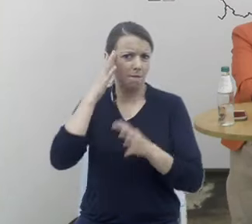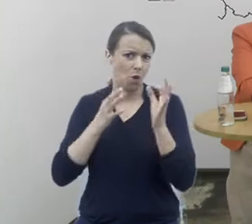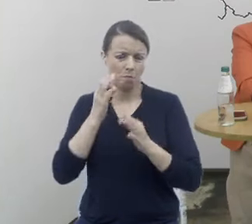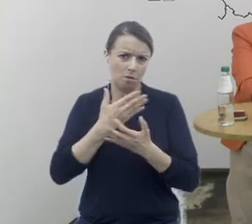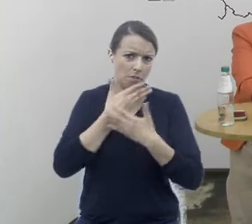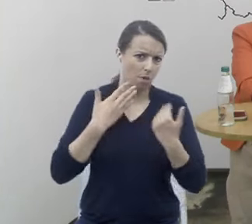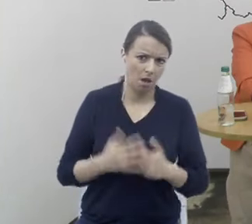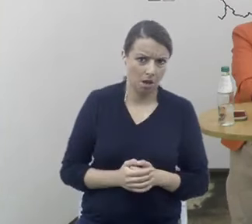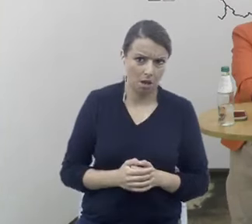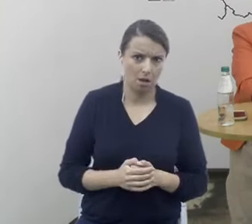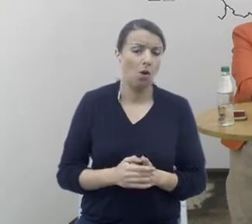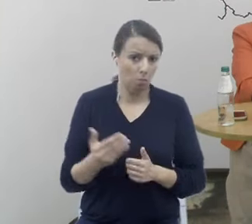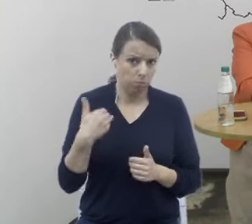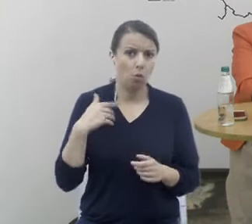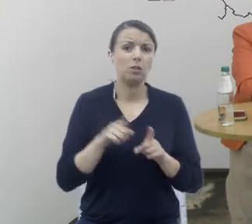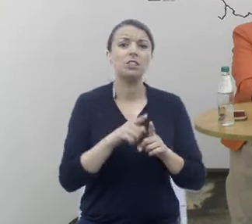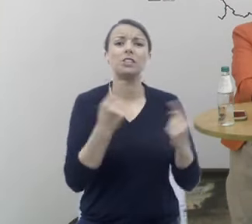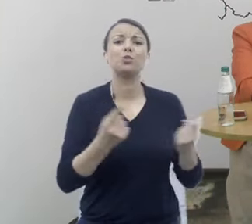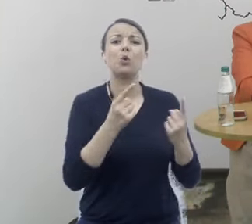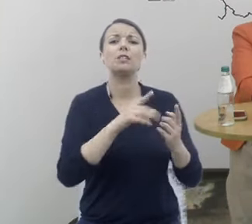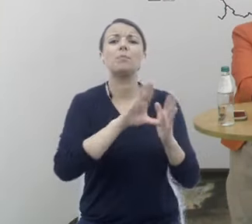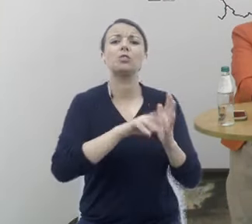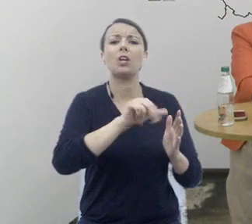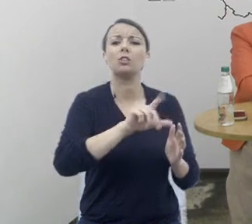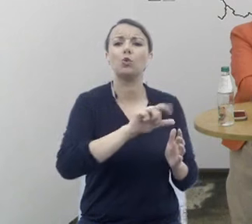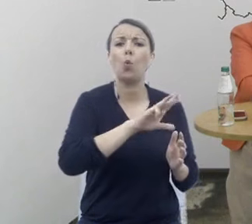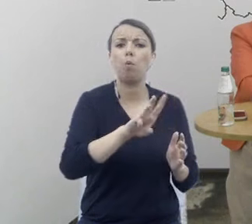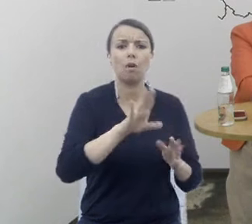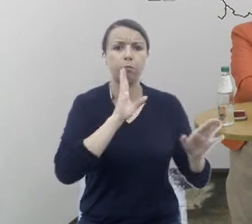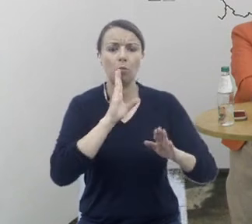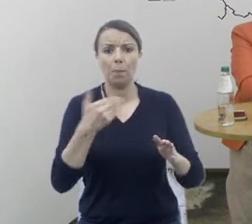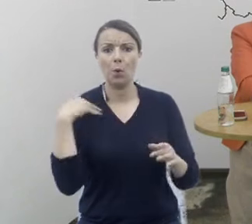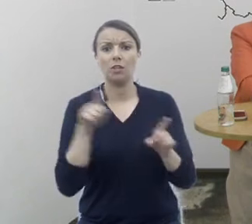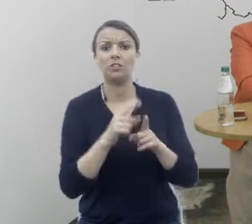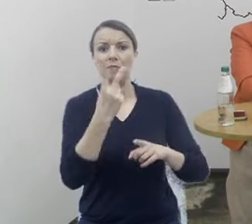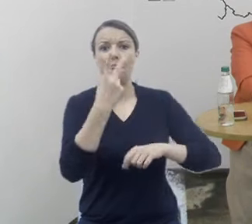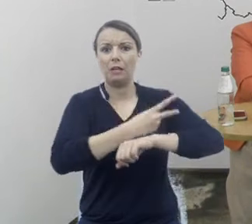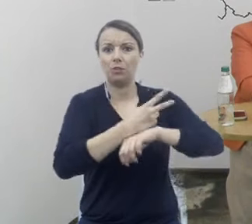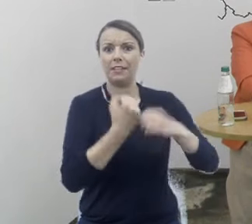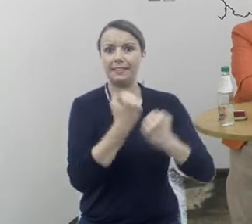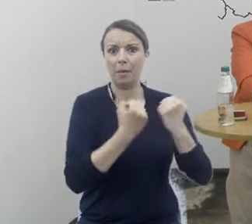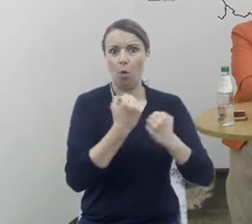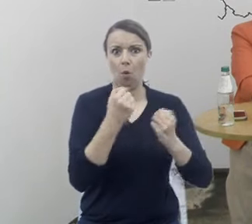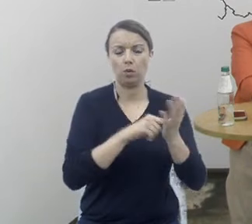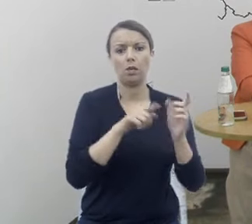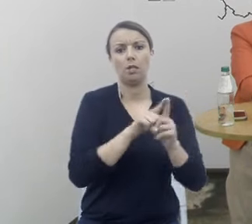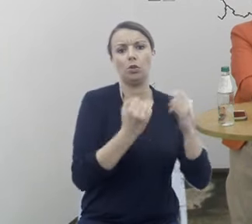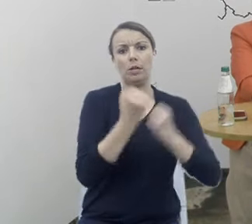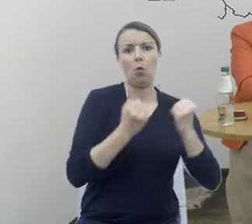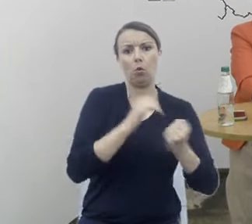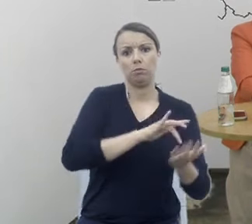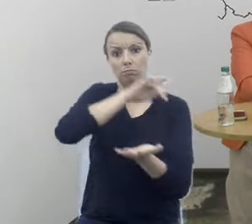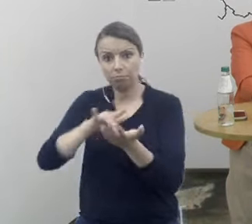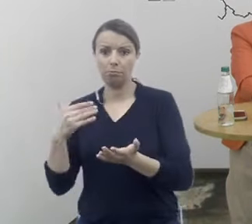sporu. Zresztą w Radziłowie było identycznie. Przyjechały dwie czy trzy taksówki. Był podobny spektakl i tak